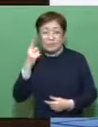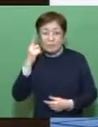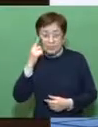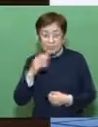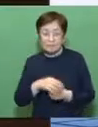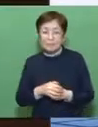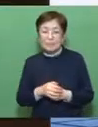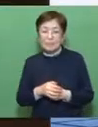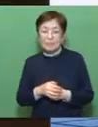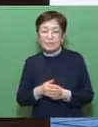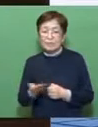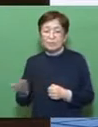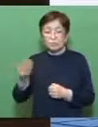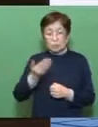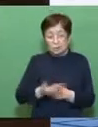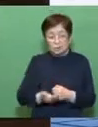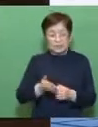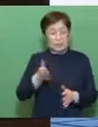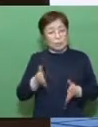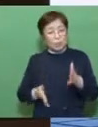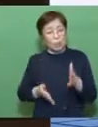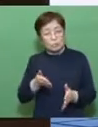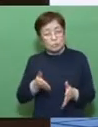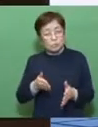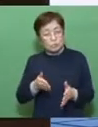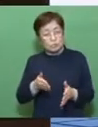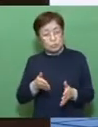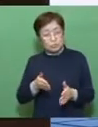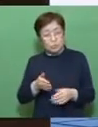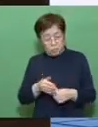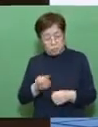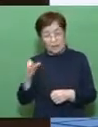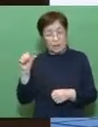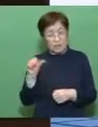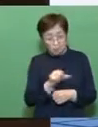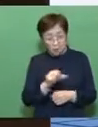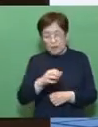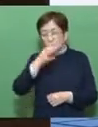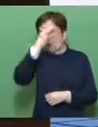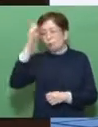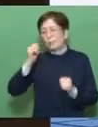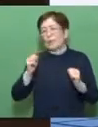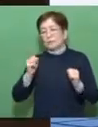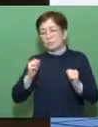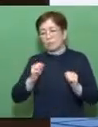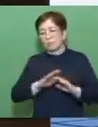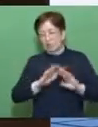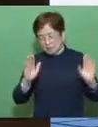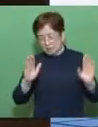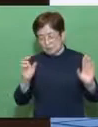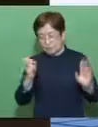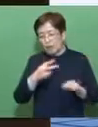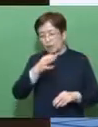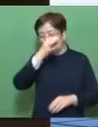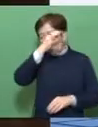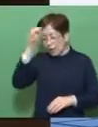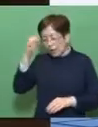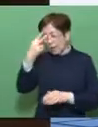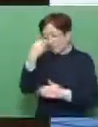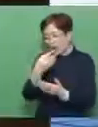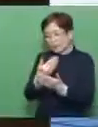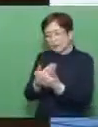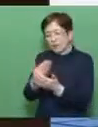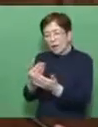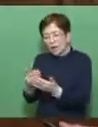スポーツもですねあの第5回の神戸マナスやりますし今年あのビエンナでも行われるんですあそう神戸宮